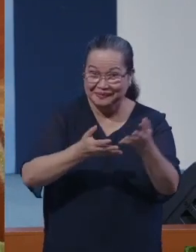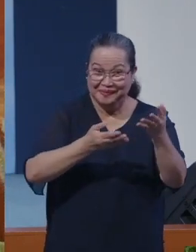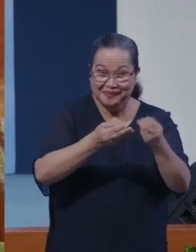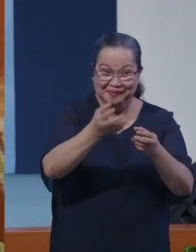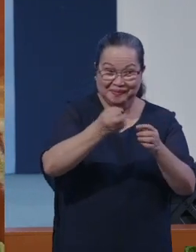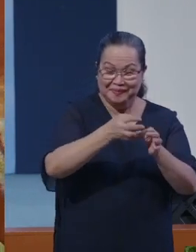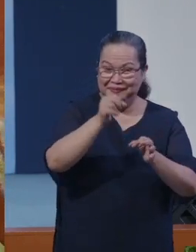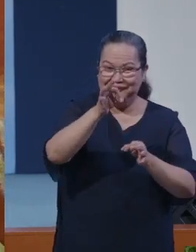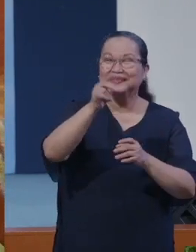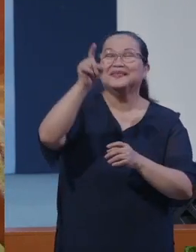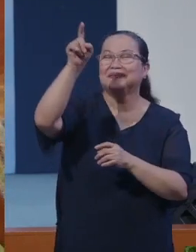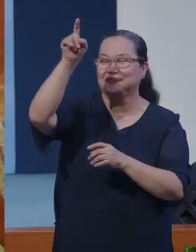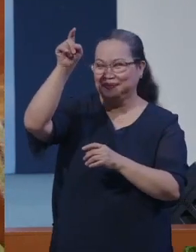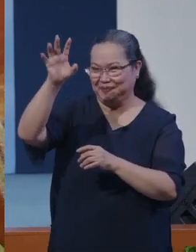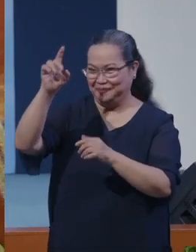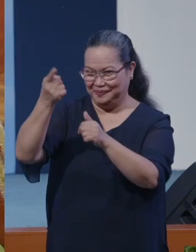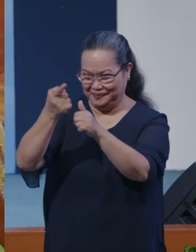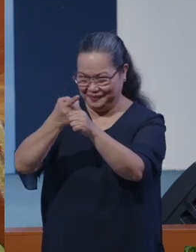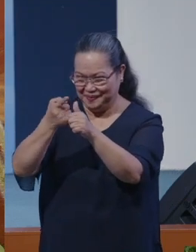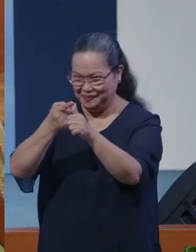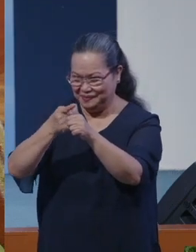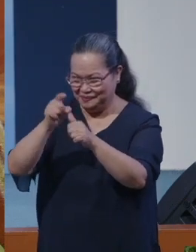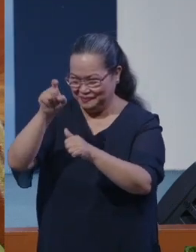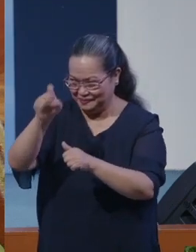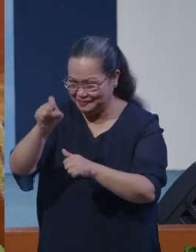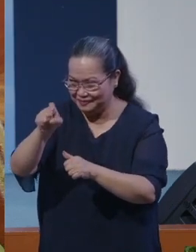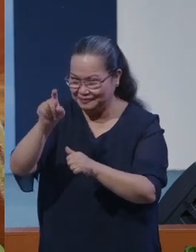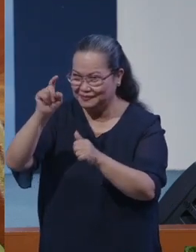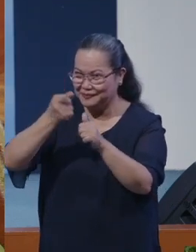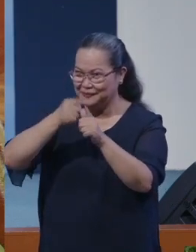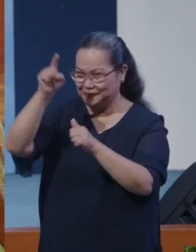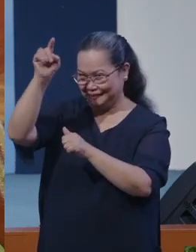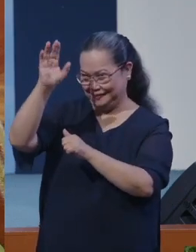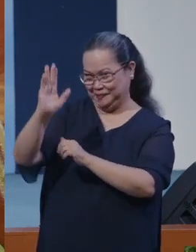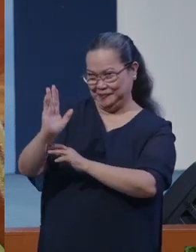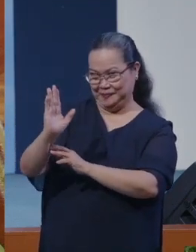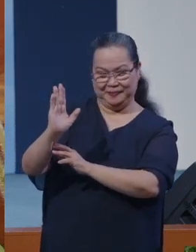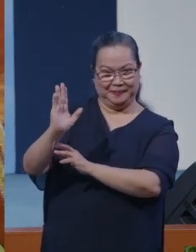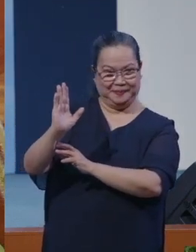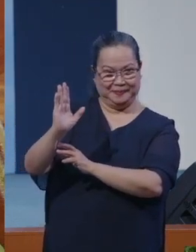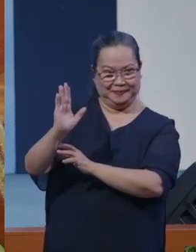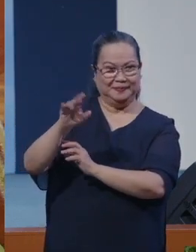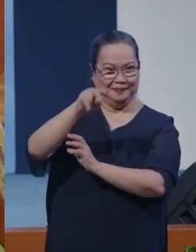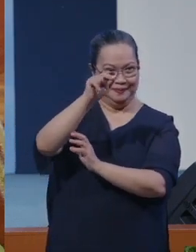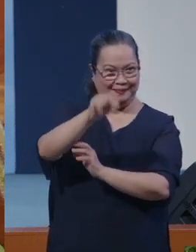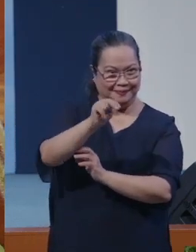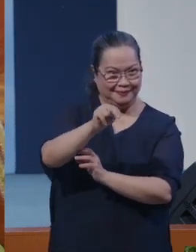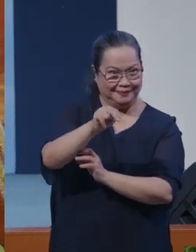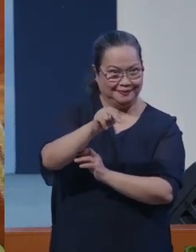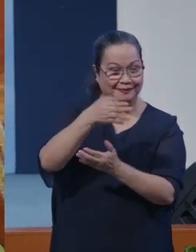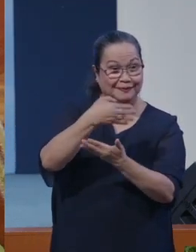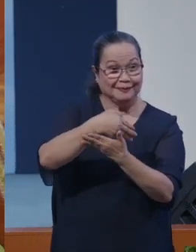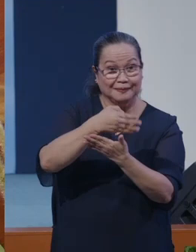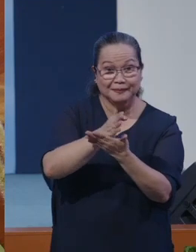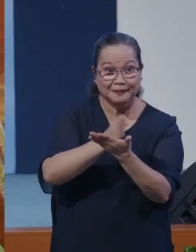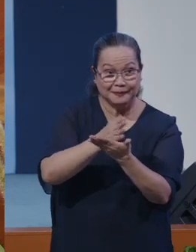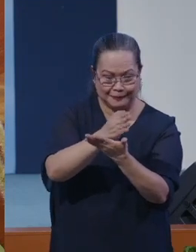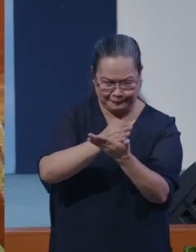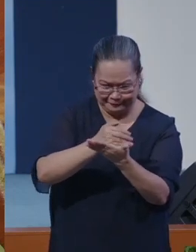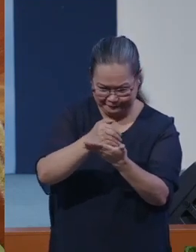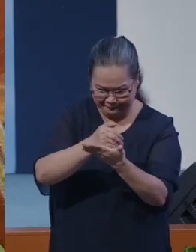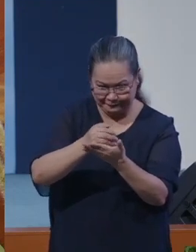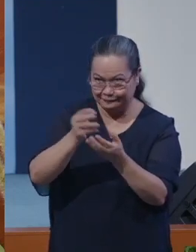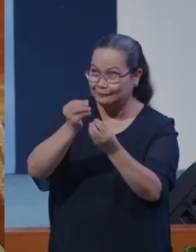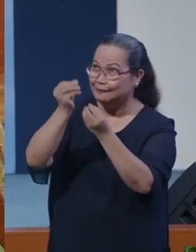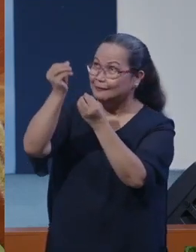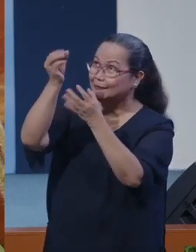Kung ang Panginoon ay una sa lahat, at dapat siya ay una sa lahat, dapat magbabudget muna kayo para sa